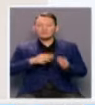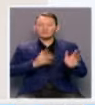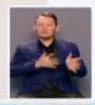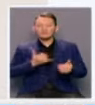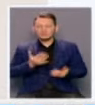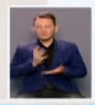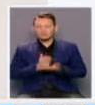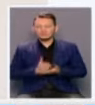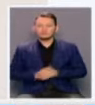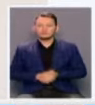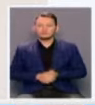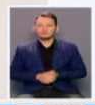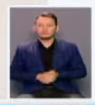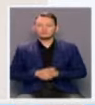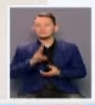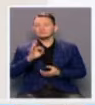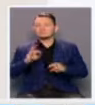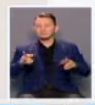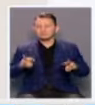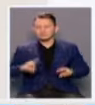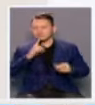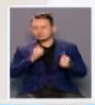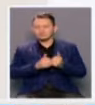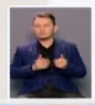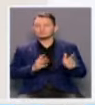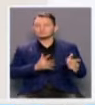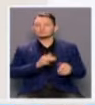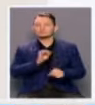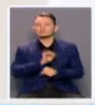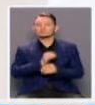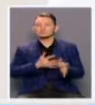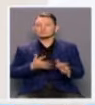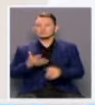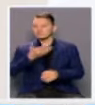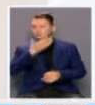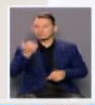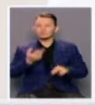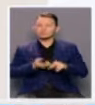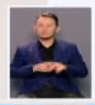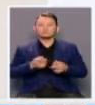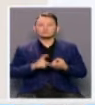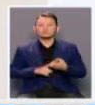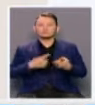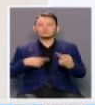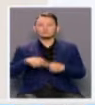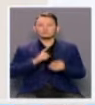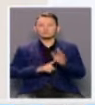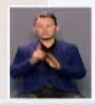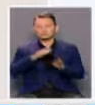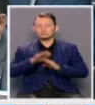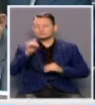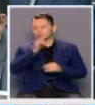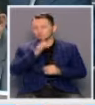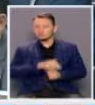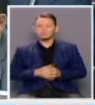отыр, бірақ әкімдіктің жанында велотұрақтар болмауына байланысты бұны біз жүзеге асыра алмай